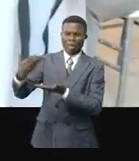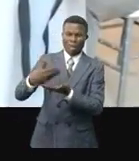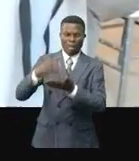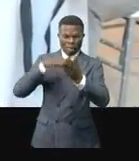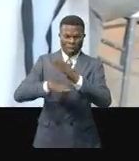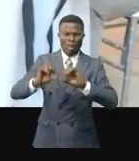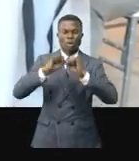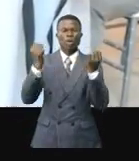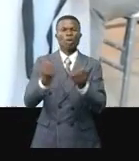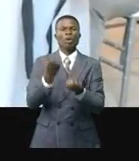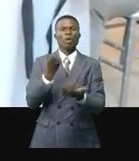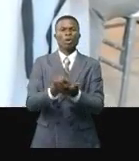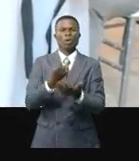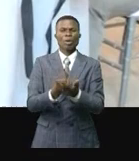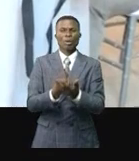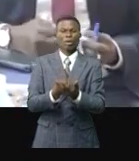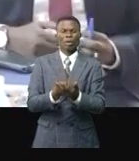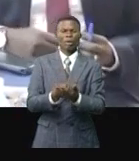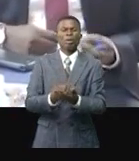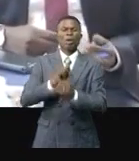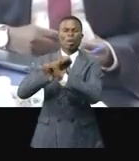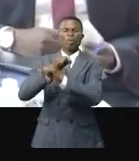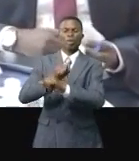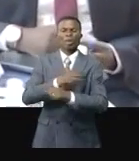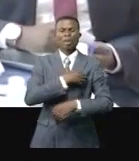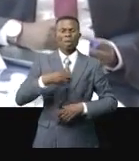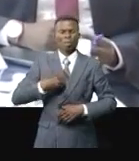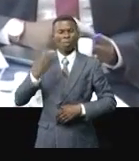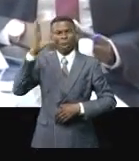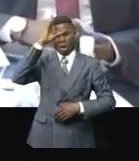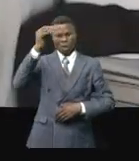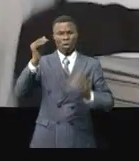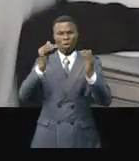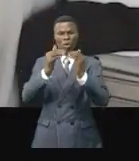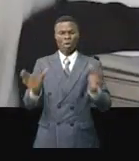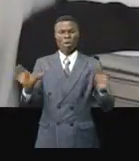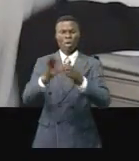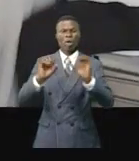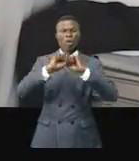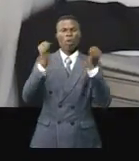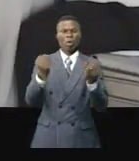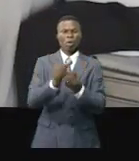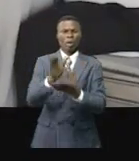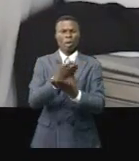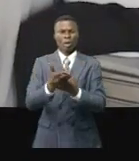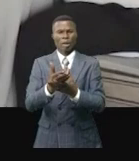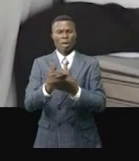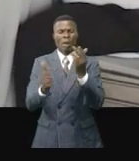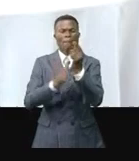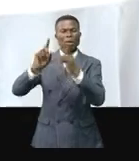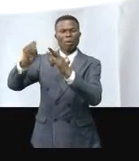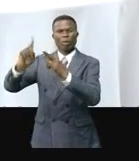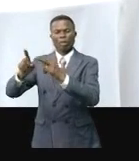socio-économique pour et par les jeunes femmes et hommes pour promouvoir la cohésion sociale entre les personnes déplacées et